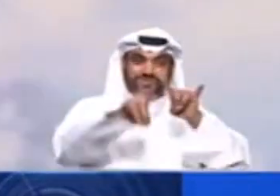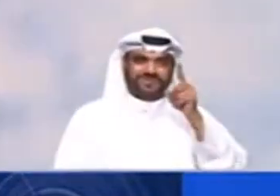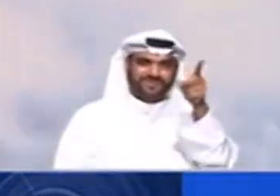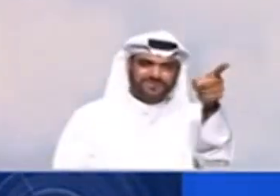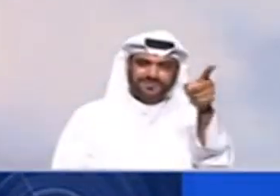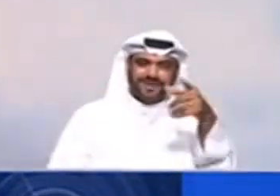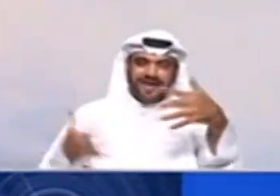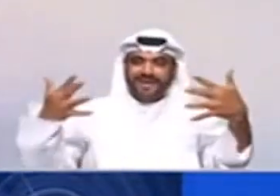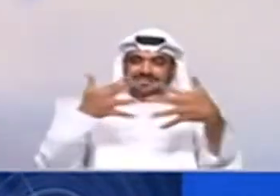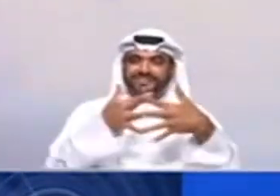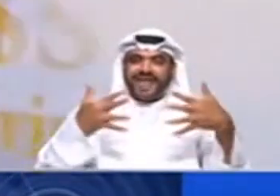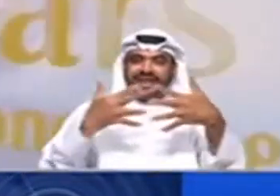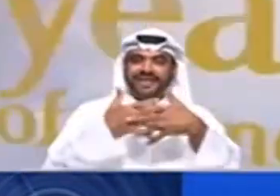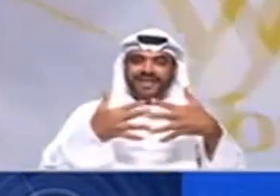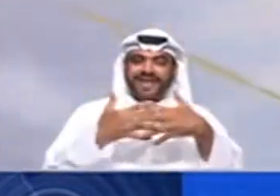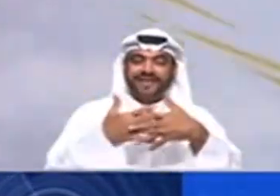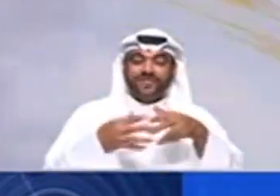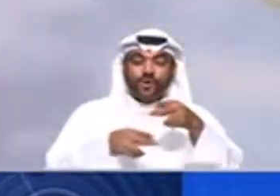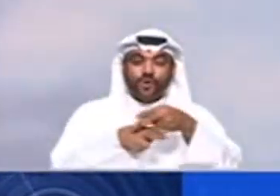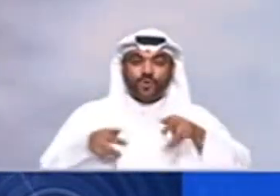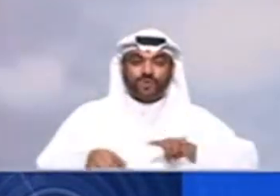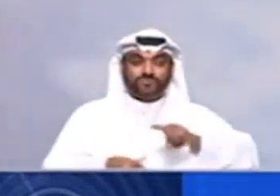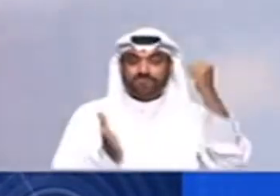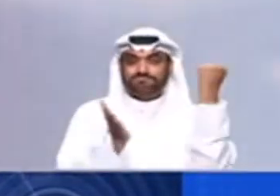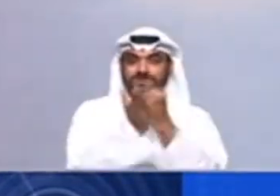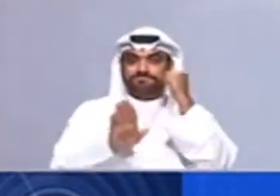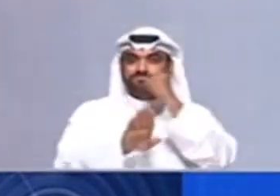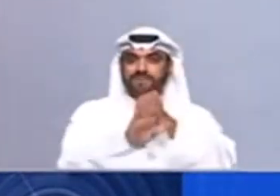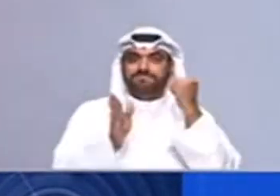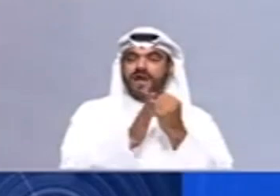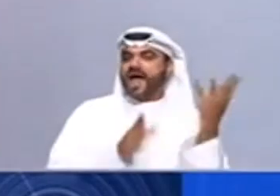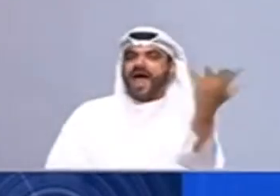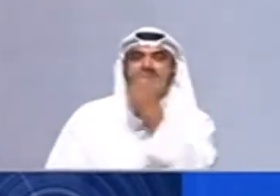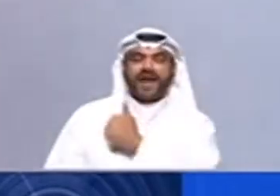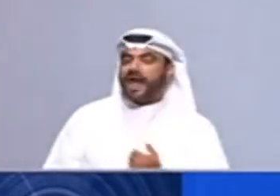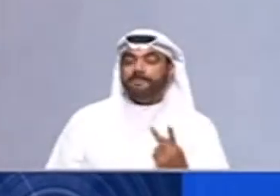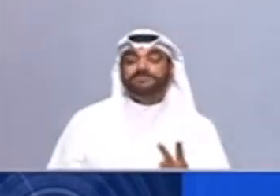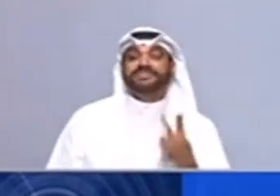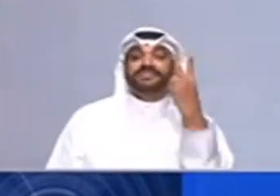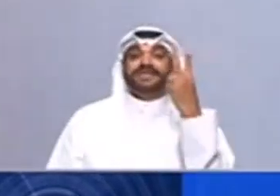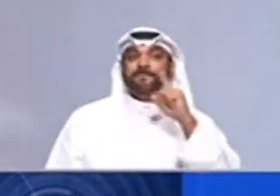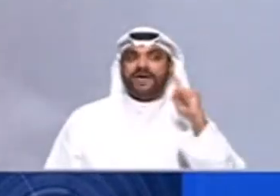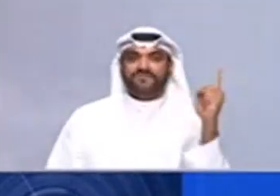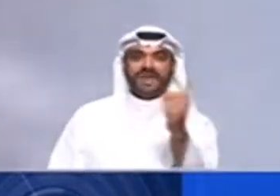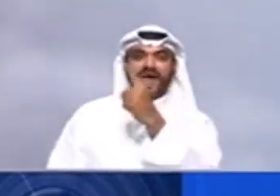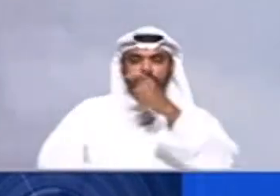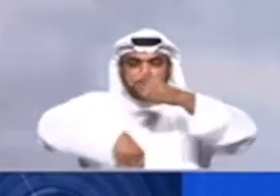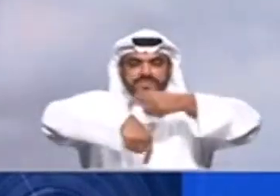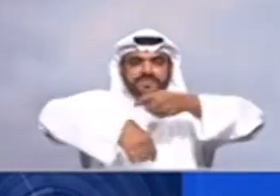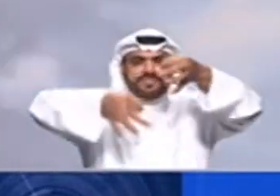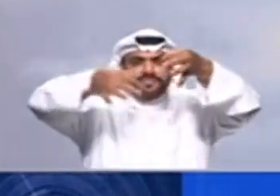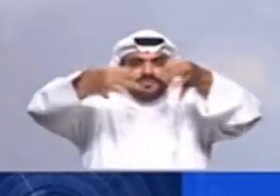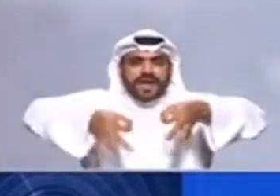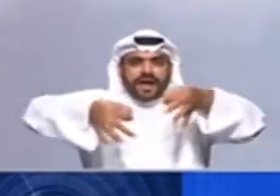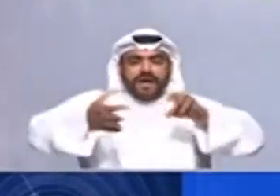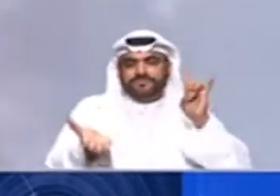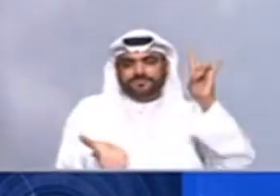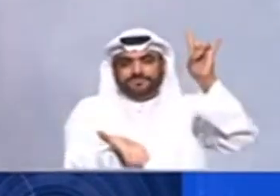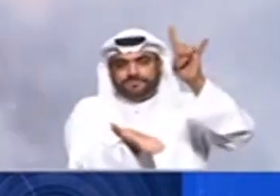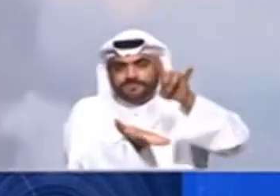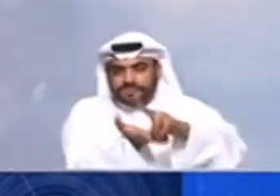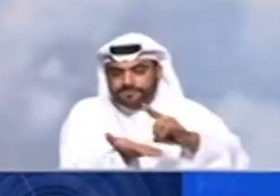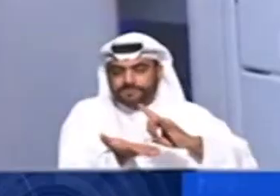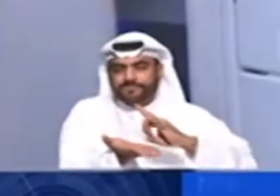الجوية الكويتية إلى الواجهة من خلال حصولها على المركز السابع عالميا من ناحية الدقة في مواعيد الإقلاع والهبوط